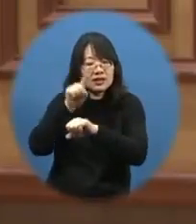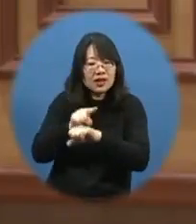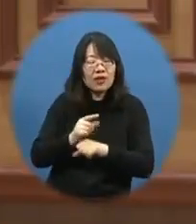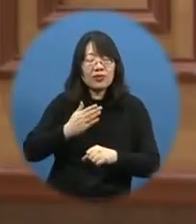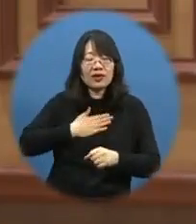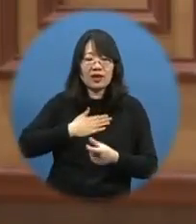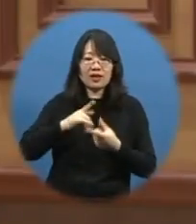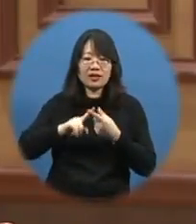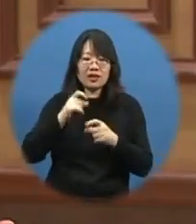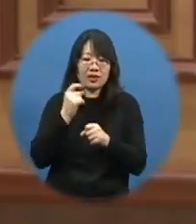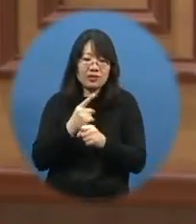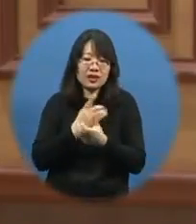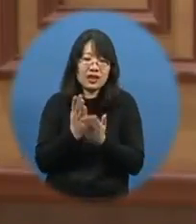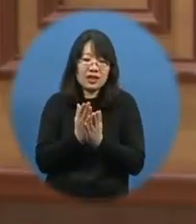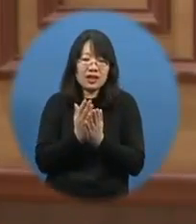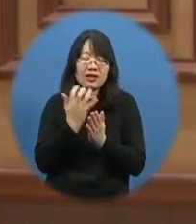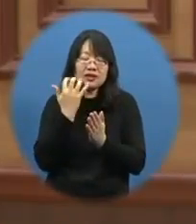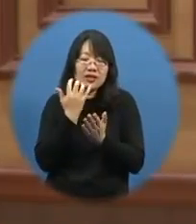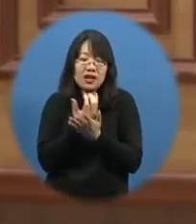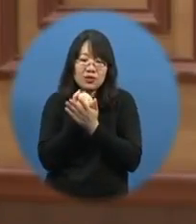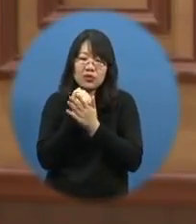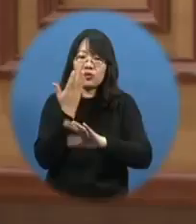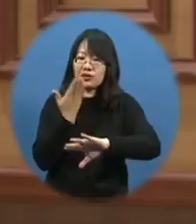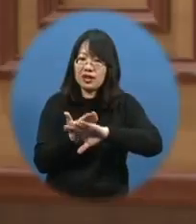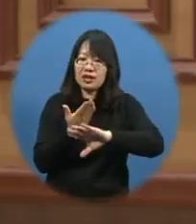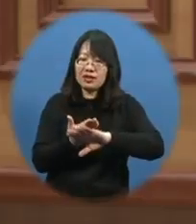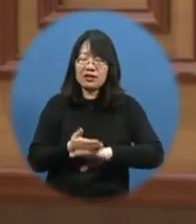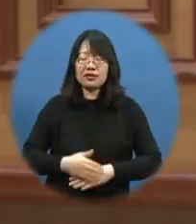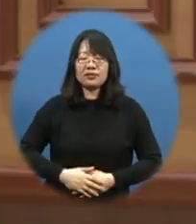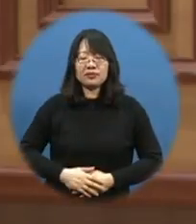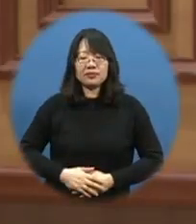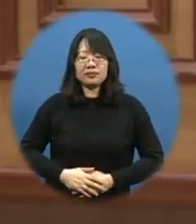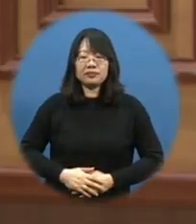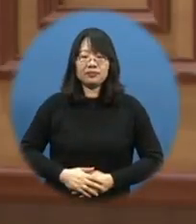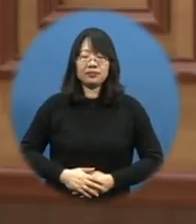자체가 이미 다양한 칼라를 가지고 있는 것은 아니거든요. 그 말씀하신